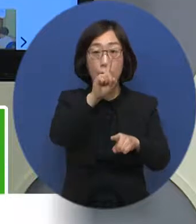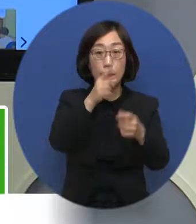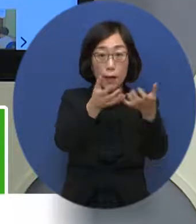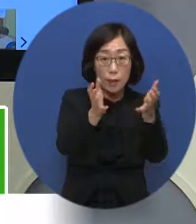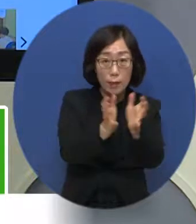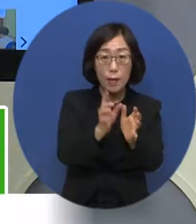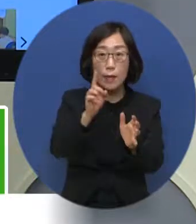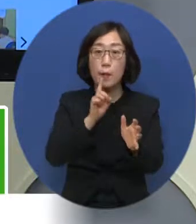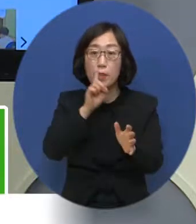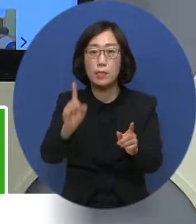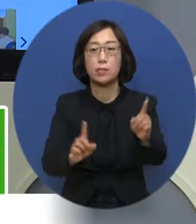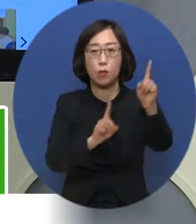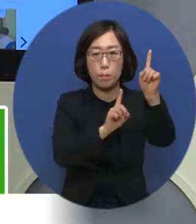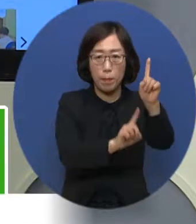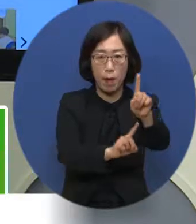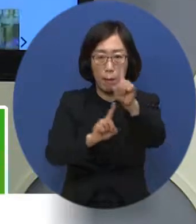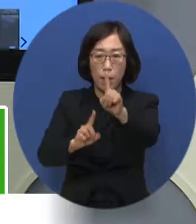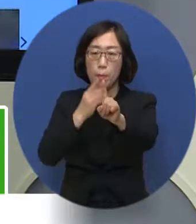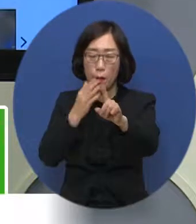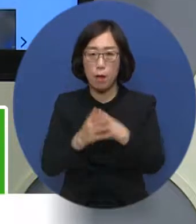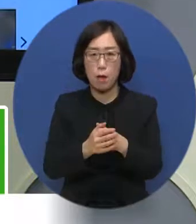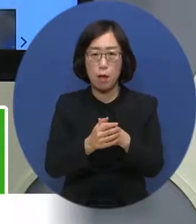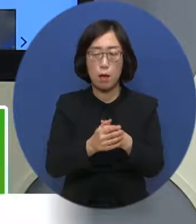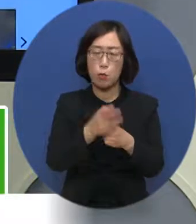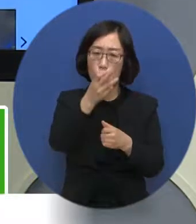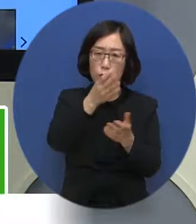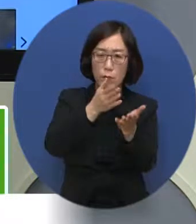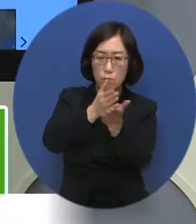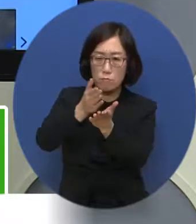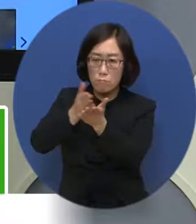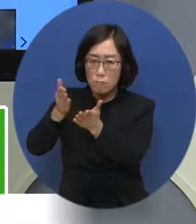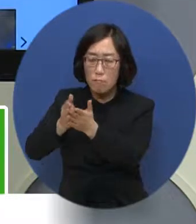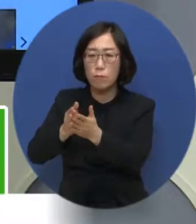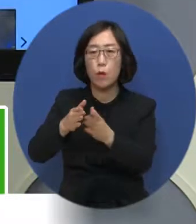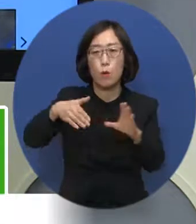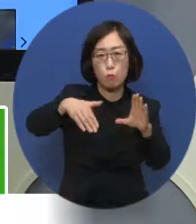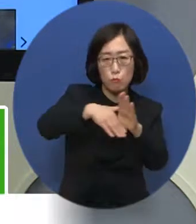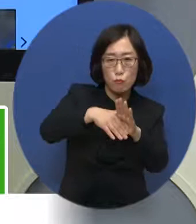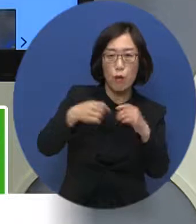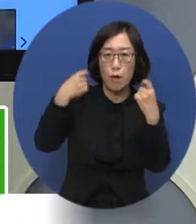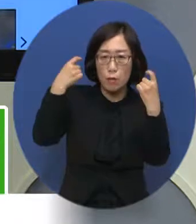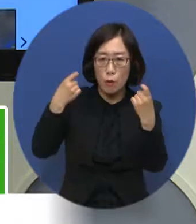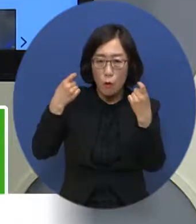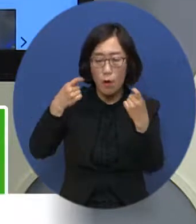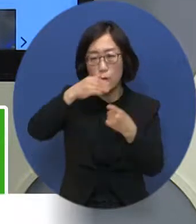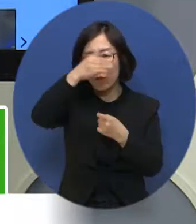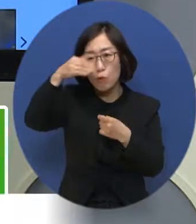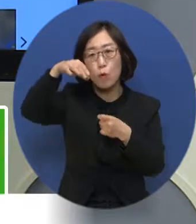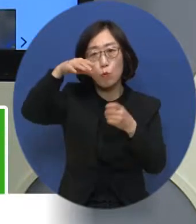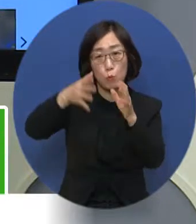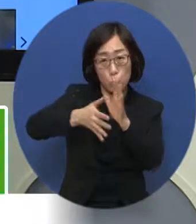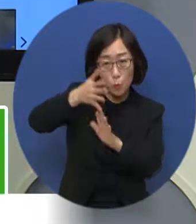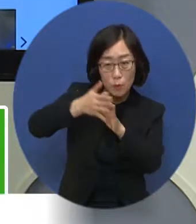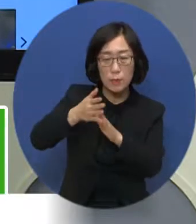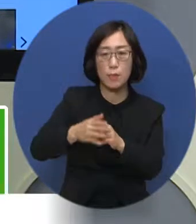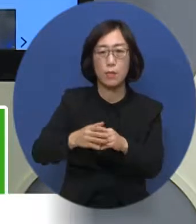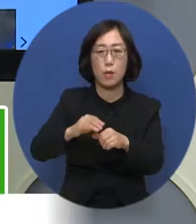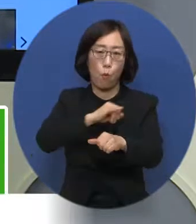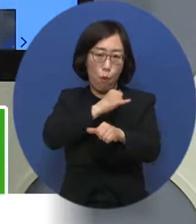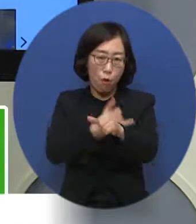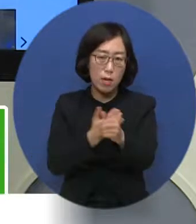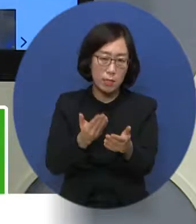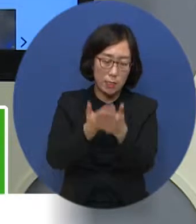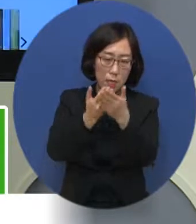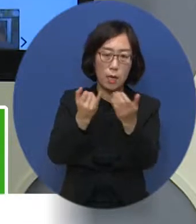가능합니다 13개 사업 유형은 문화 관광도시 와 장애인 복지 인권 신장 여성 인권